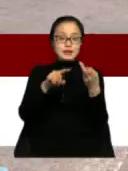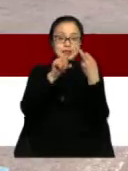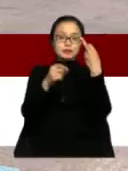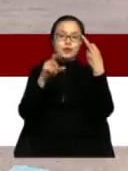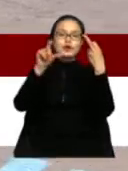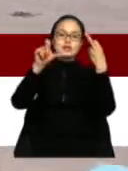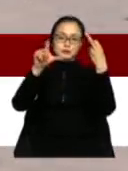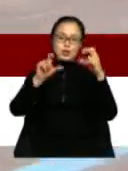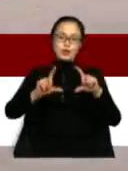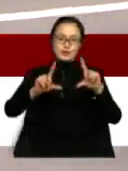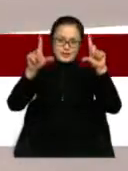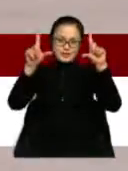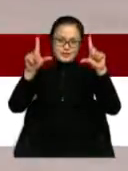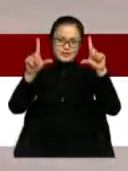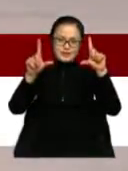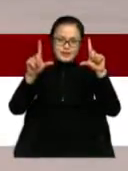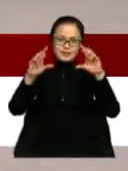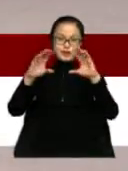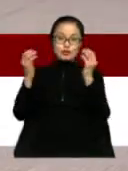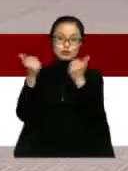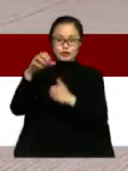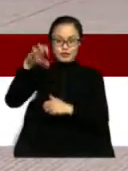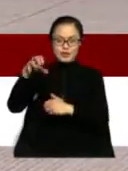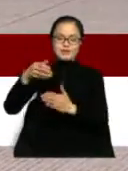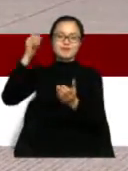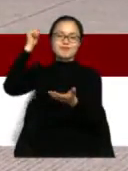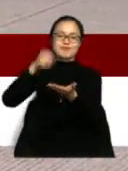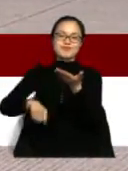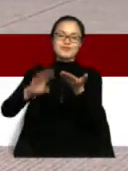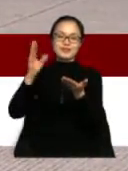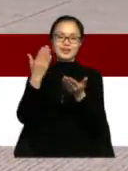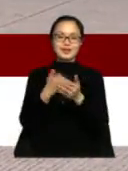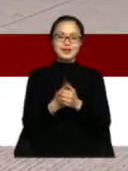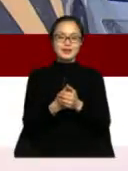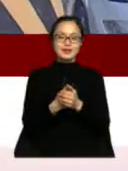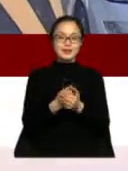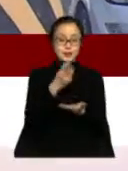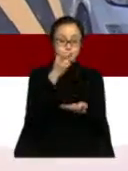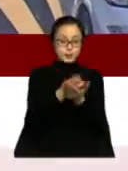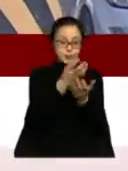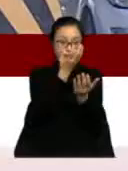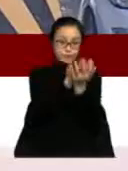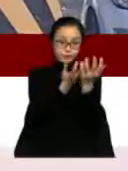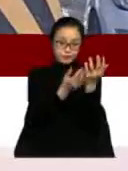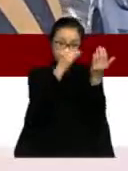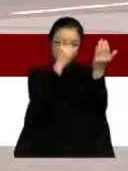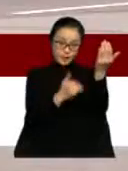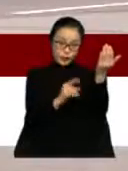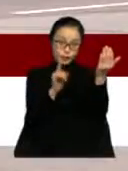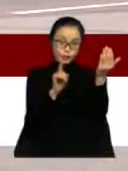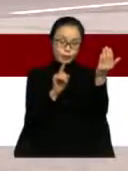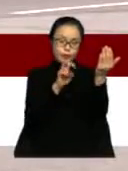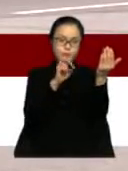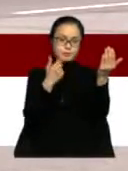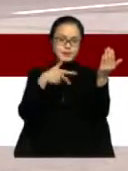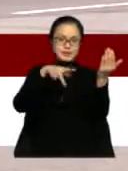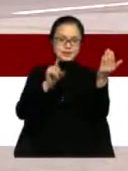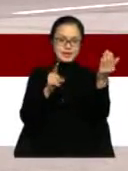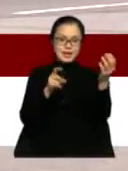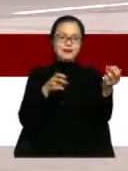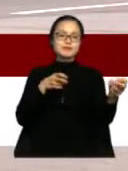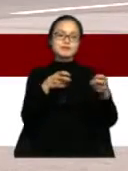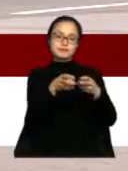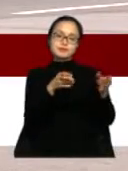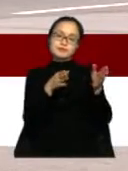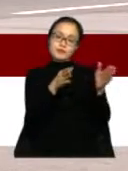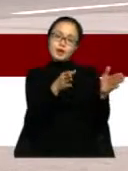국토교통위 전체회의를 통과했다 고 밝혔습니다 법 아내는 민자고속도로 에 통행량 의 사업자의 예상치를